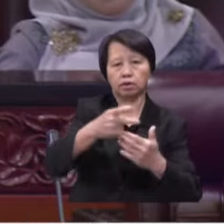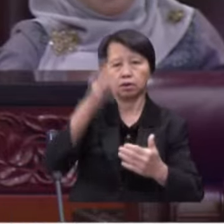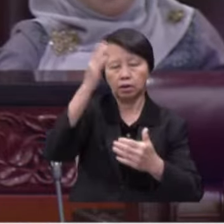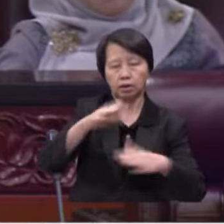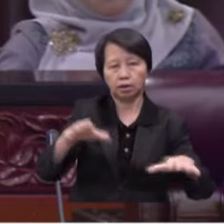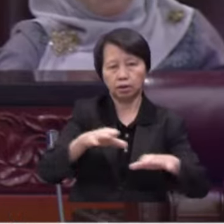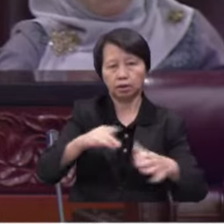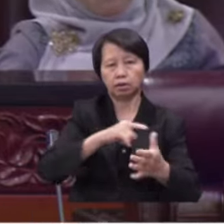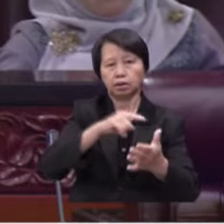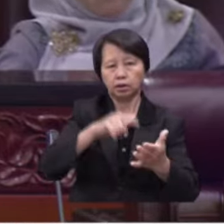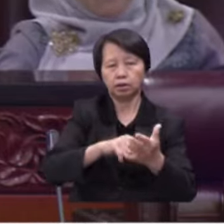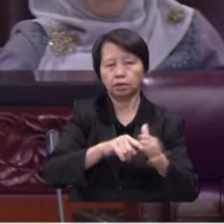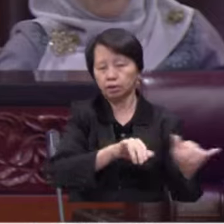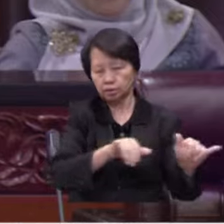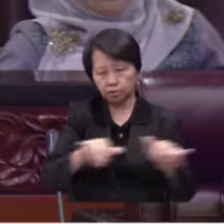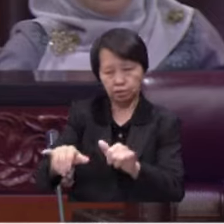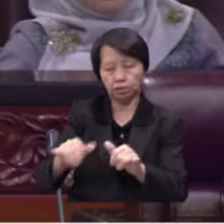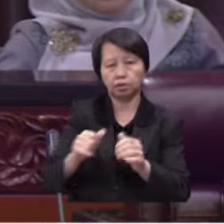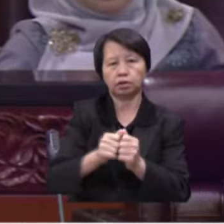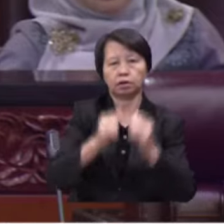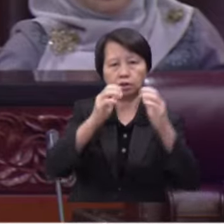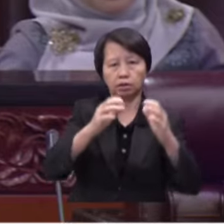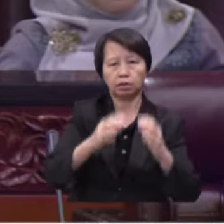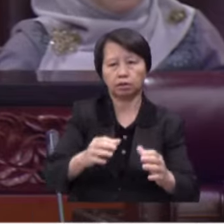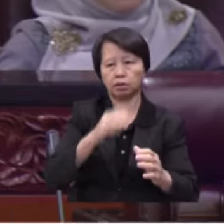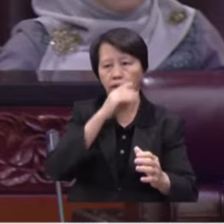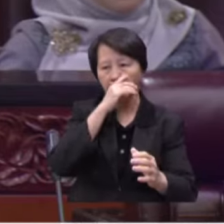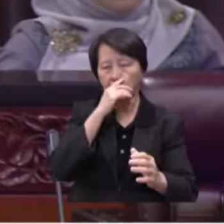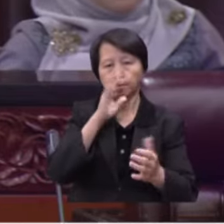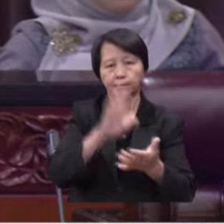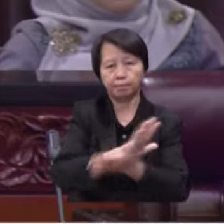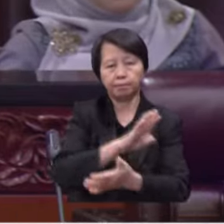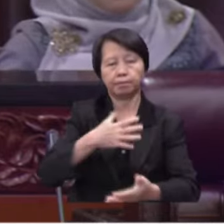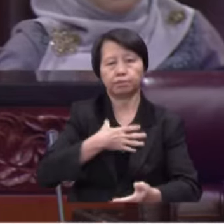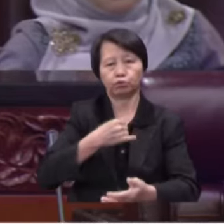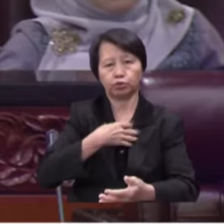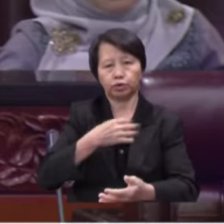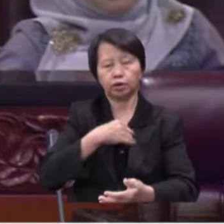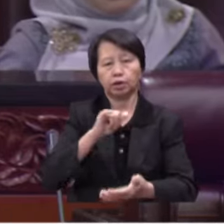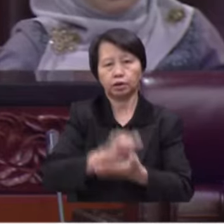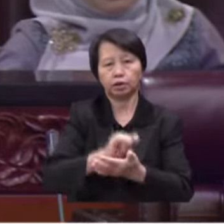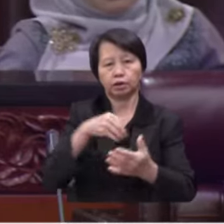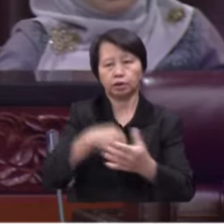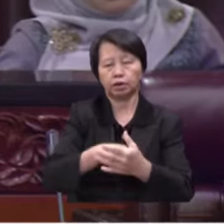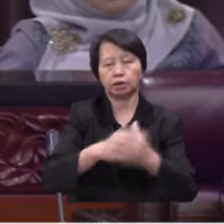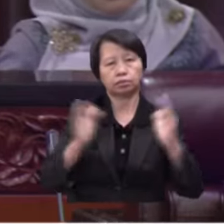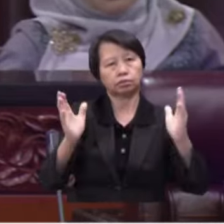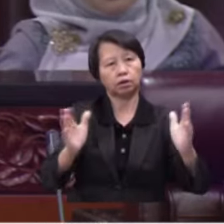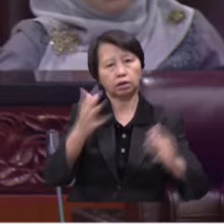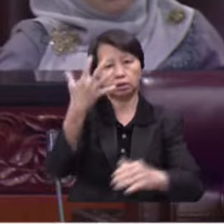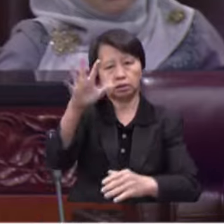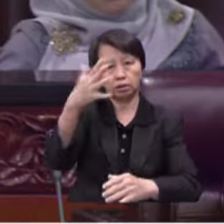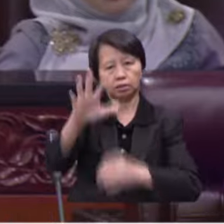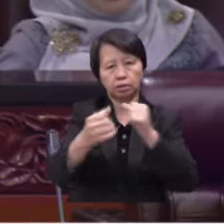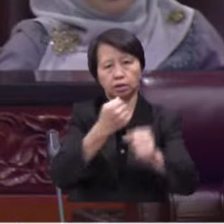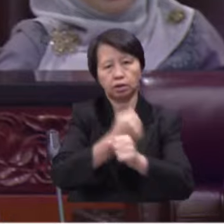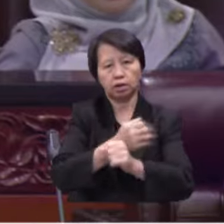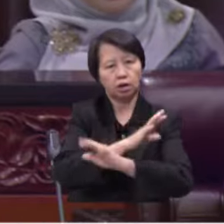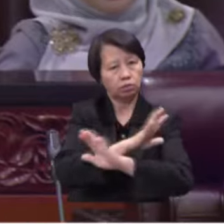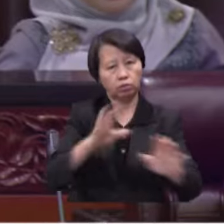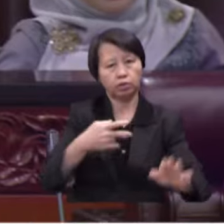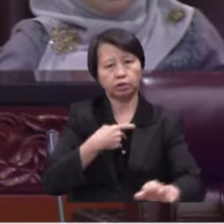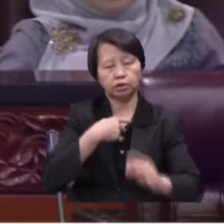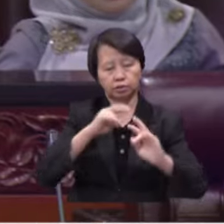akan dilaksanakan ini adalah selaras dengan pendekatan kertas putih di mana dalam tempo 15 tahun bukan hanya kita